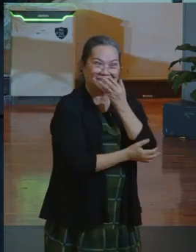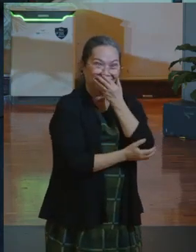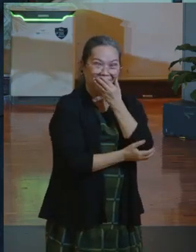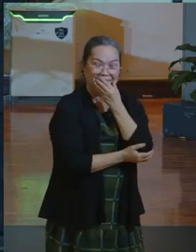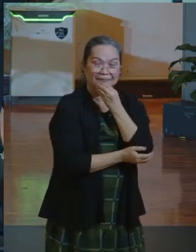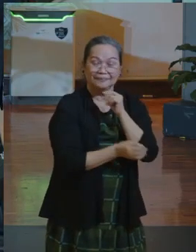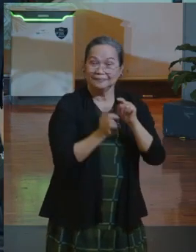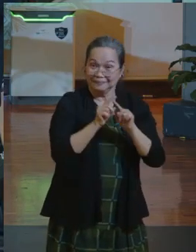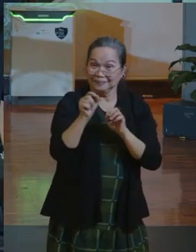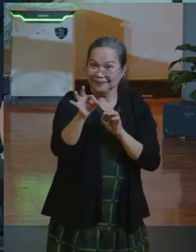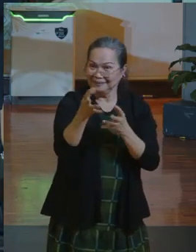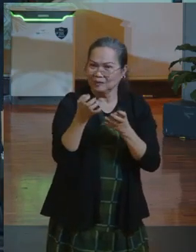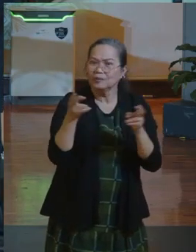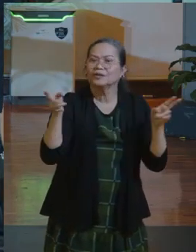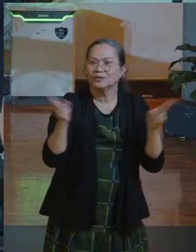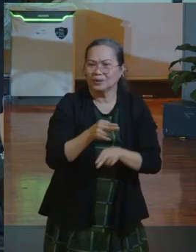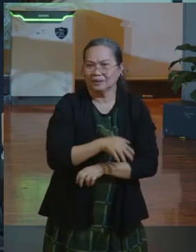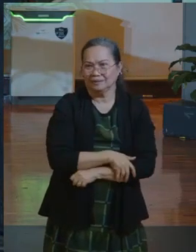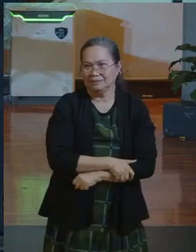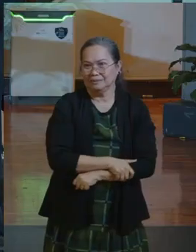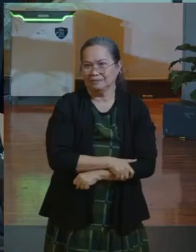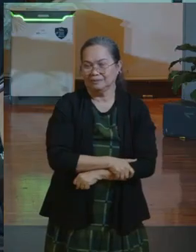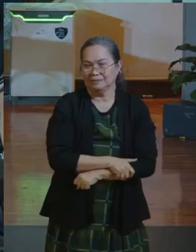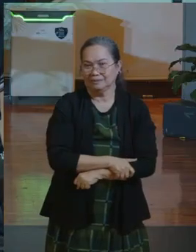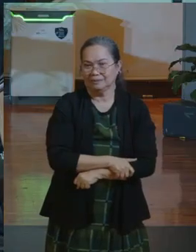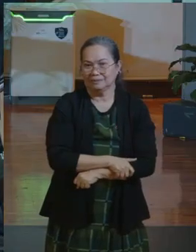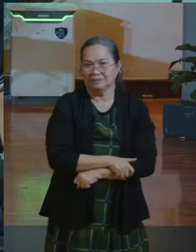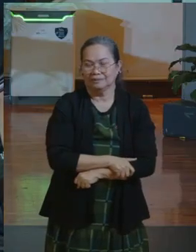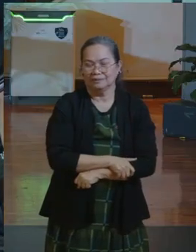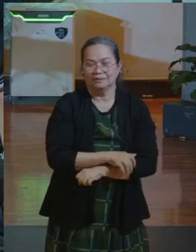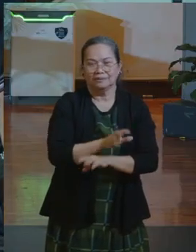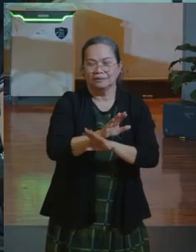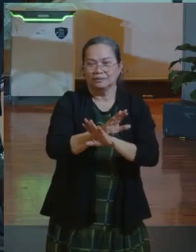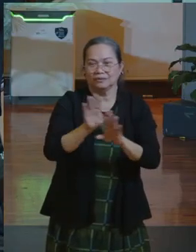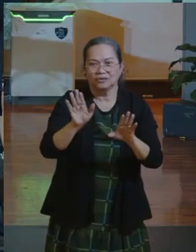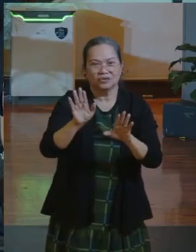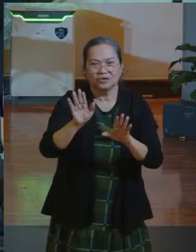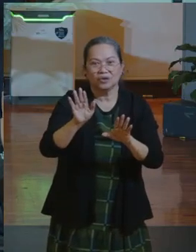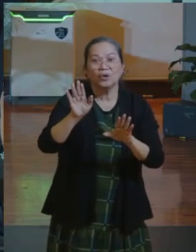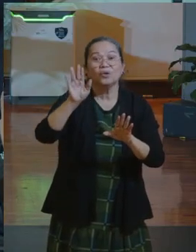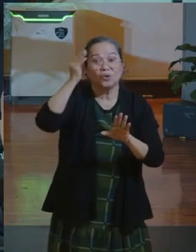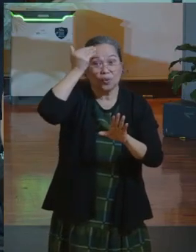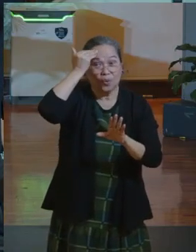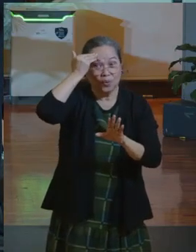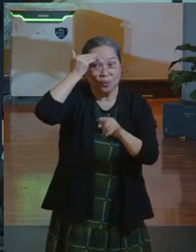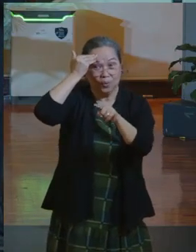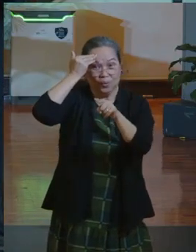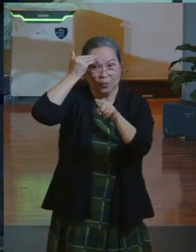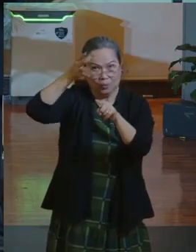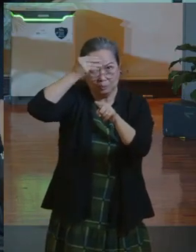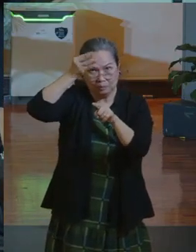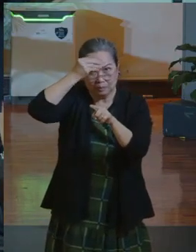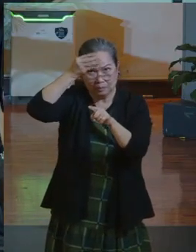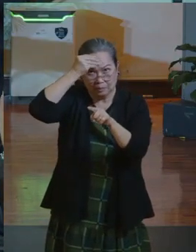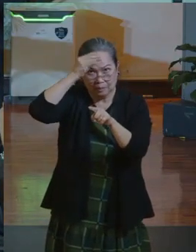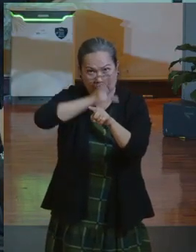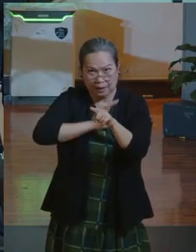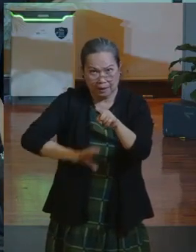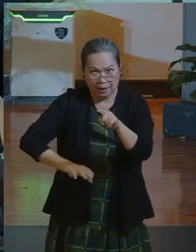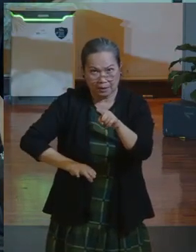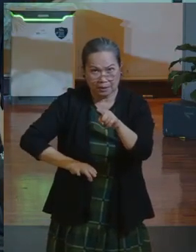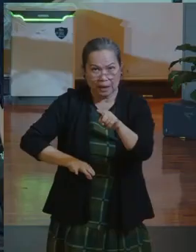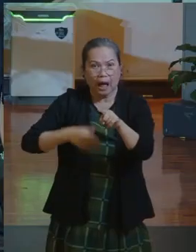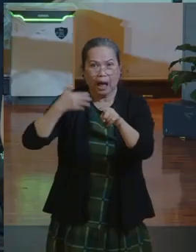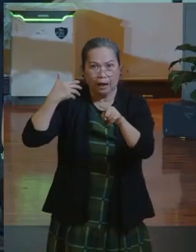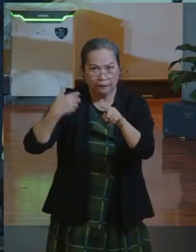Pero kung hindi pa mas paikse, know Christ and make Him known. Hindi po nagbabago